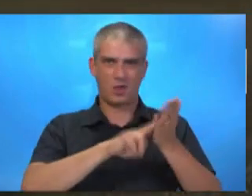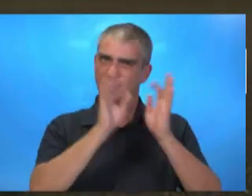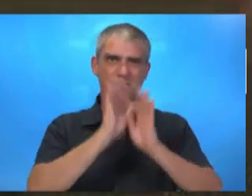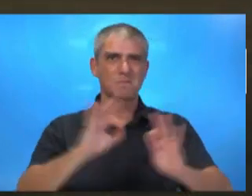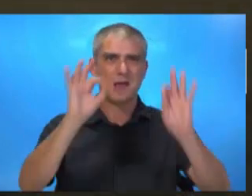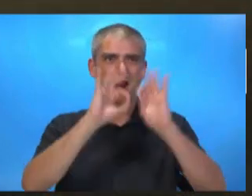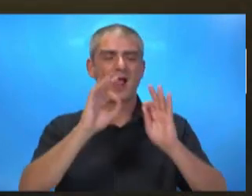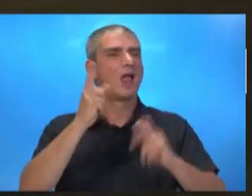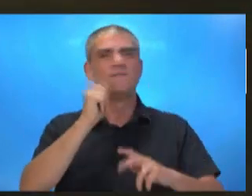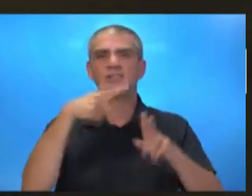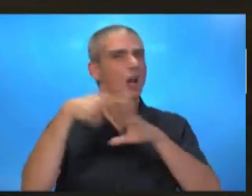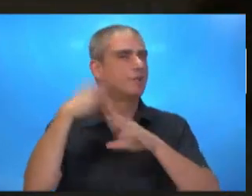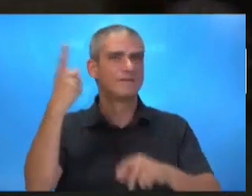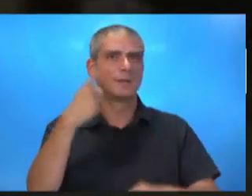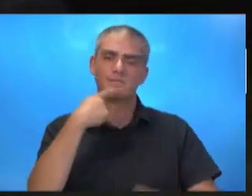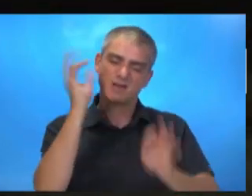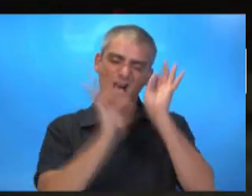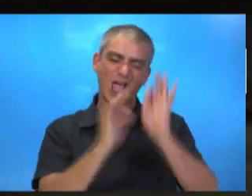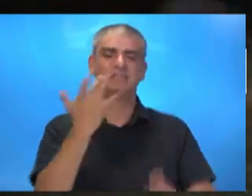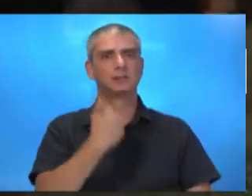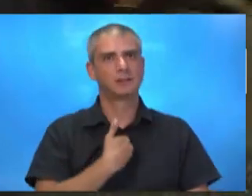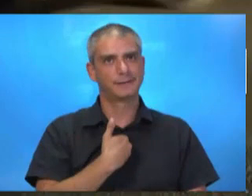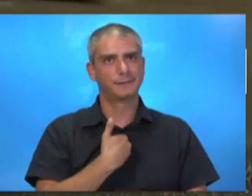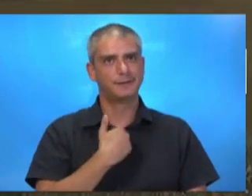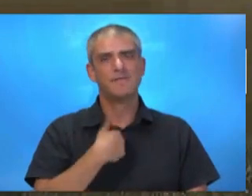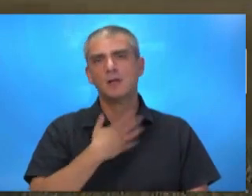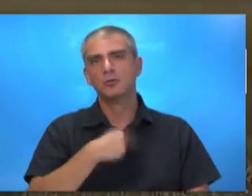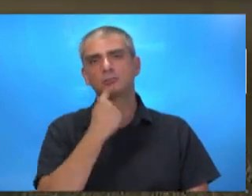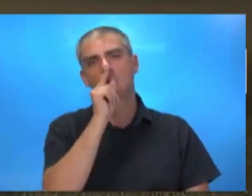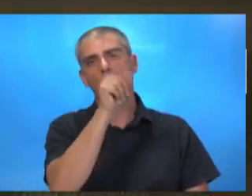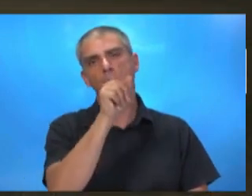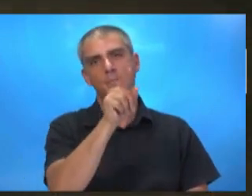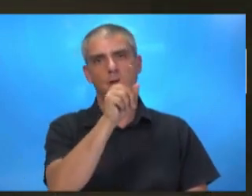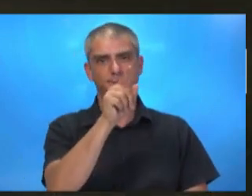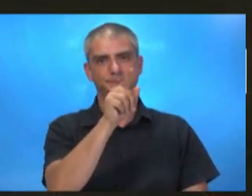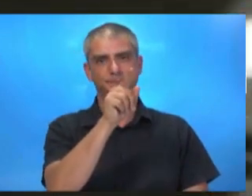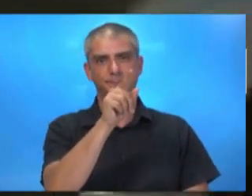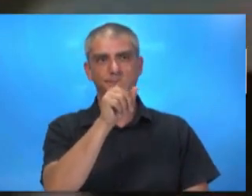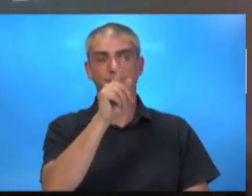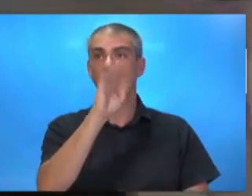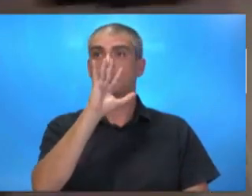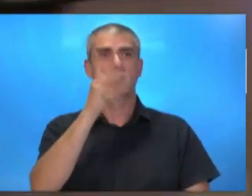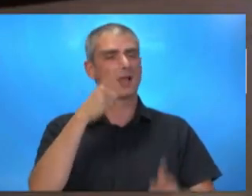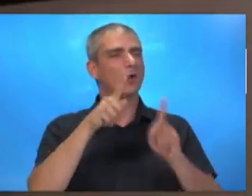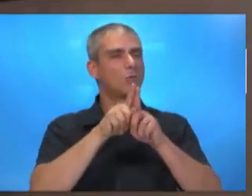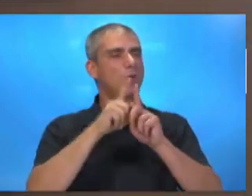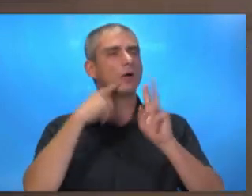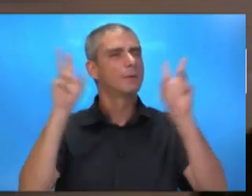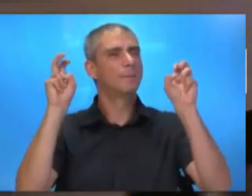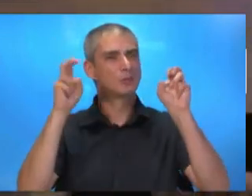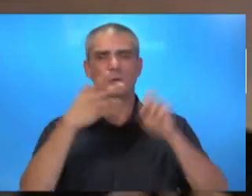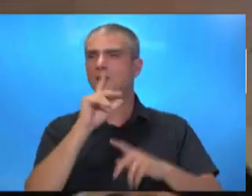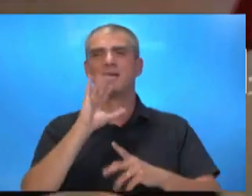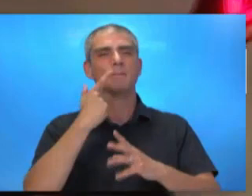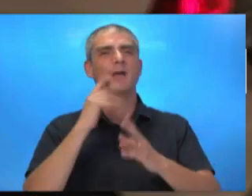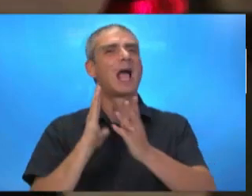אבל זה לא מפריע להם לסית. עכשיו אני רוצה לומר לך. כן. בארזים נפלה שלהבת, מה יעשו